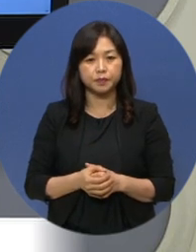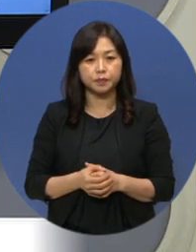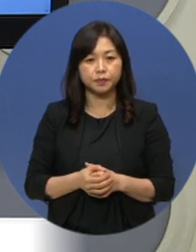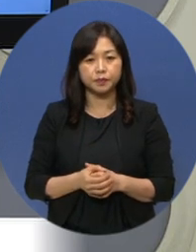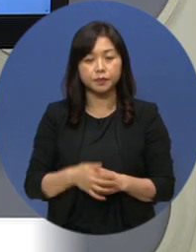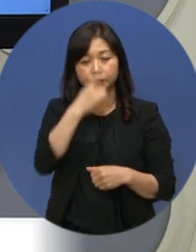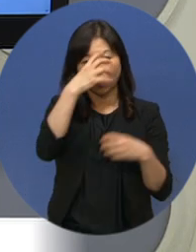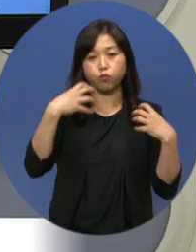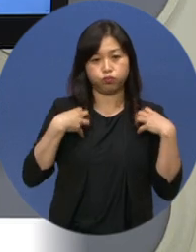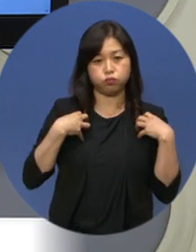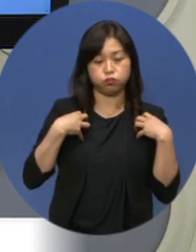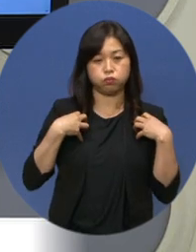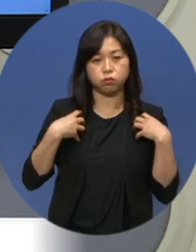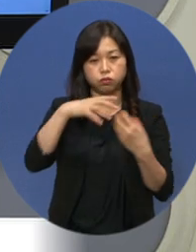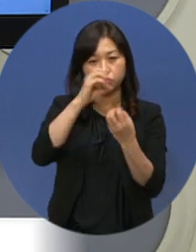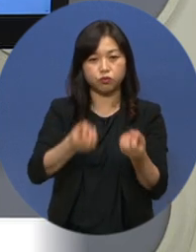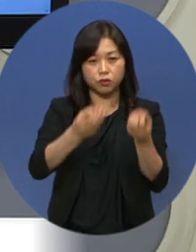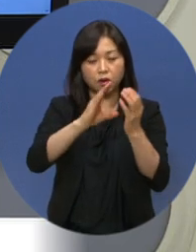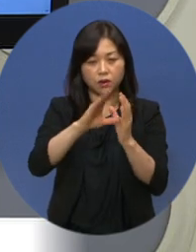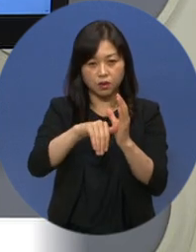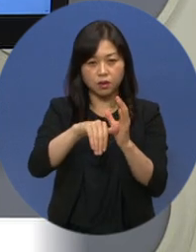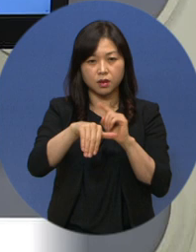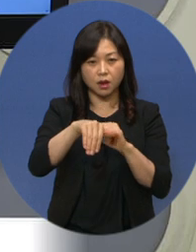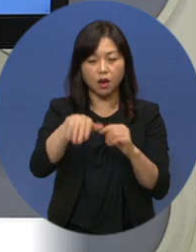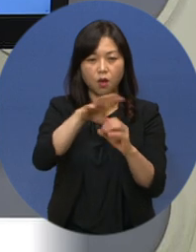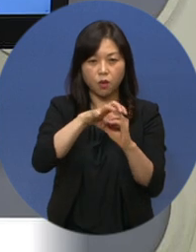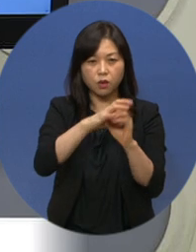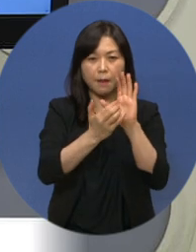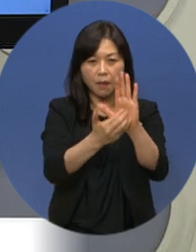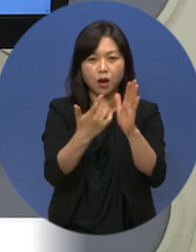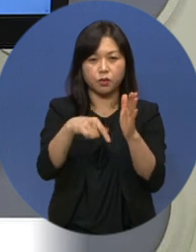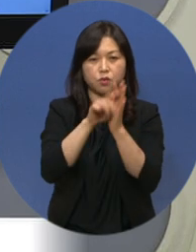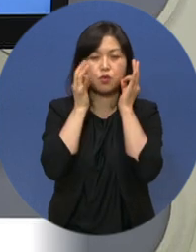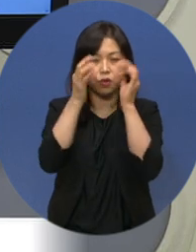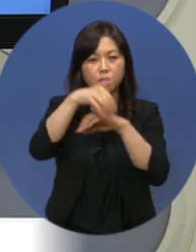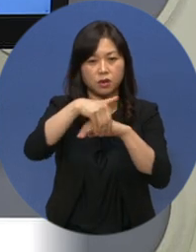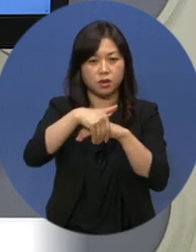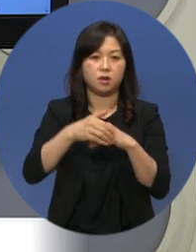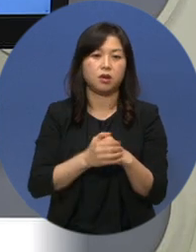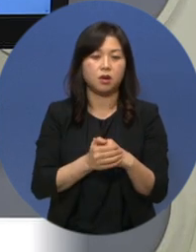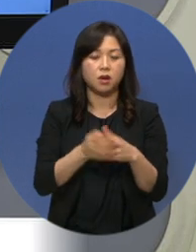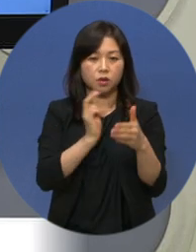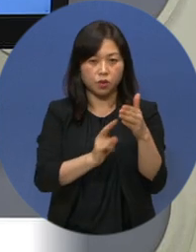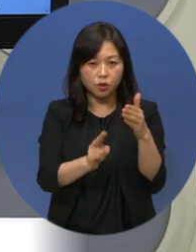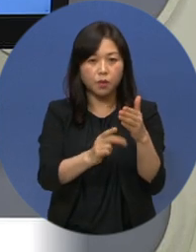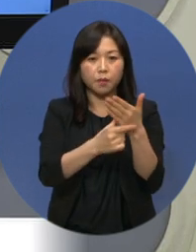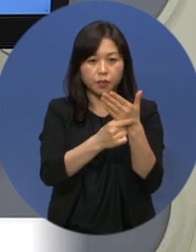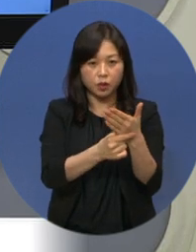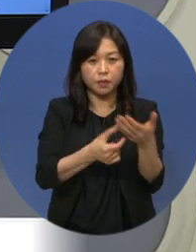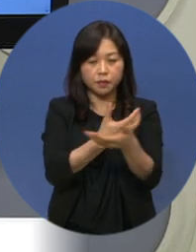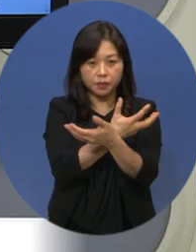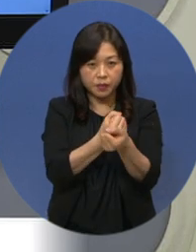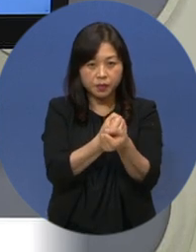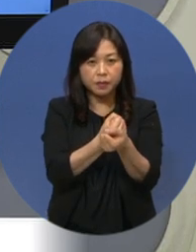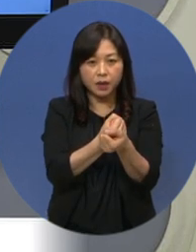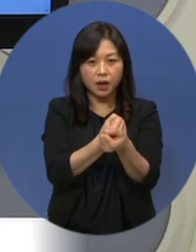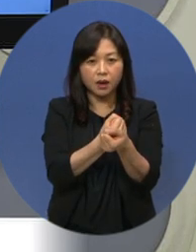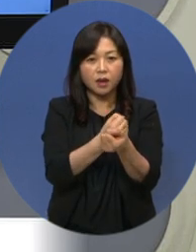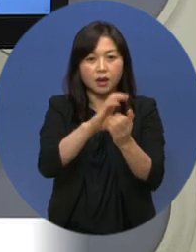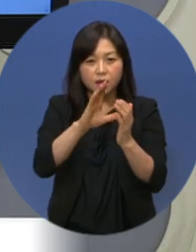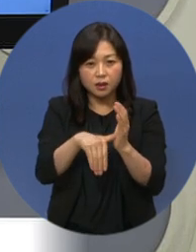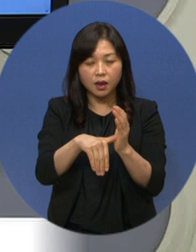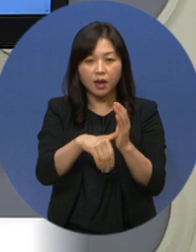정부도 추석맞이 방역 관리에 만전을 기할 계획인데요 철도 승차권 은 사전 예매 시 창가 층만